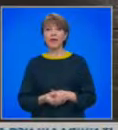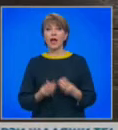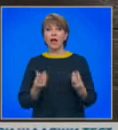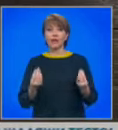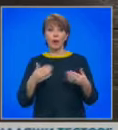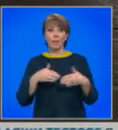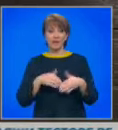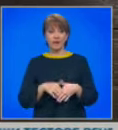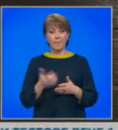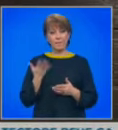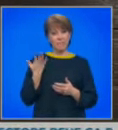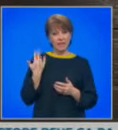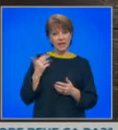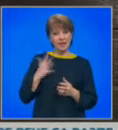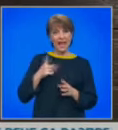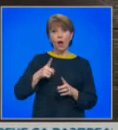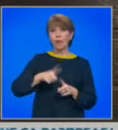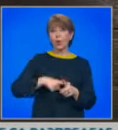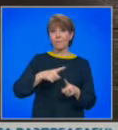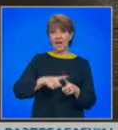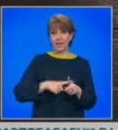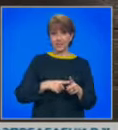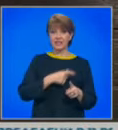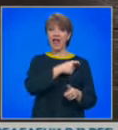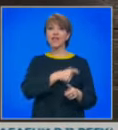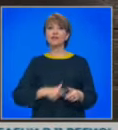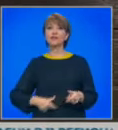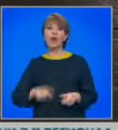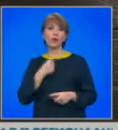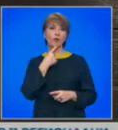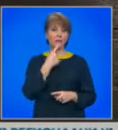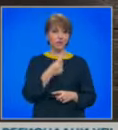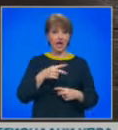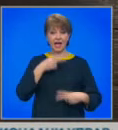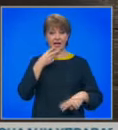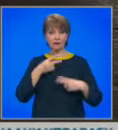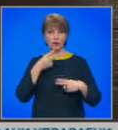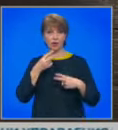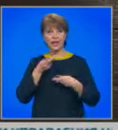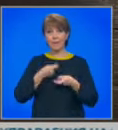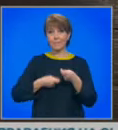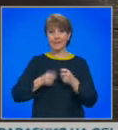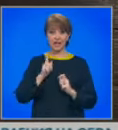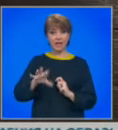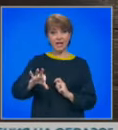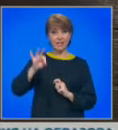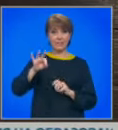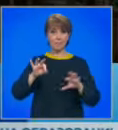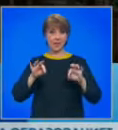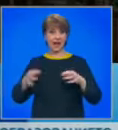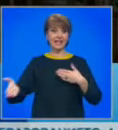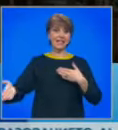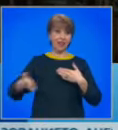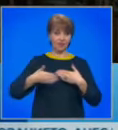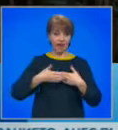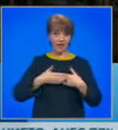Добър вечер. Преди няколко месеца в национално допитване ресторантьорския бизнес трябваше да избира между локдаун